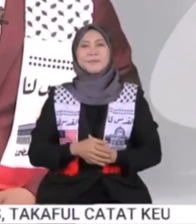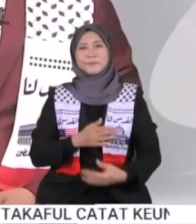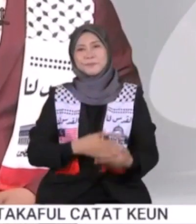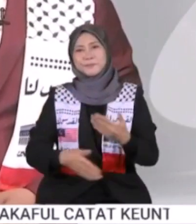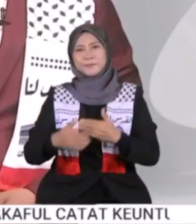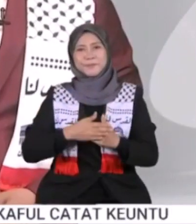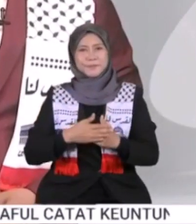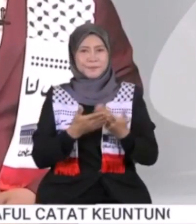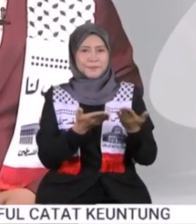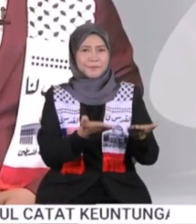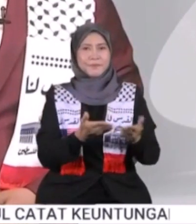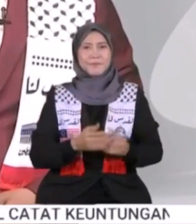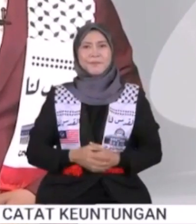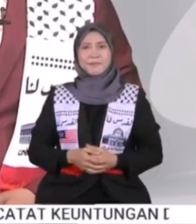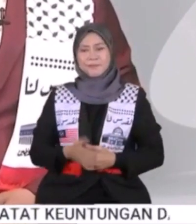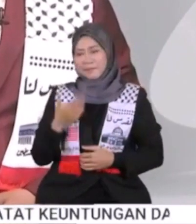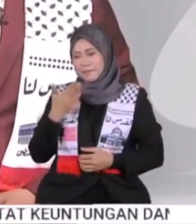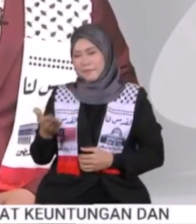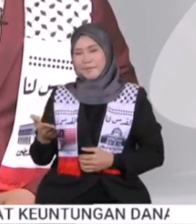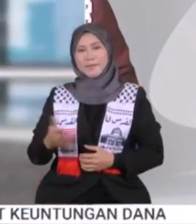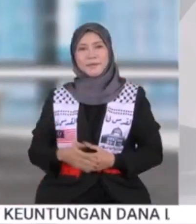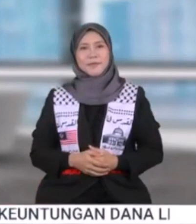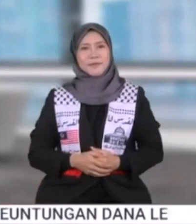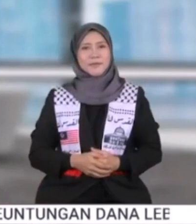Kota Media. Terima kasih.